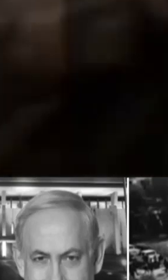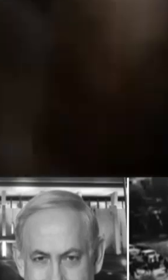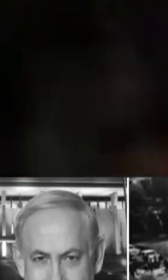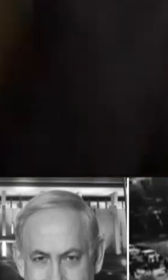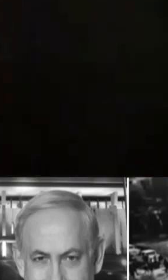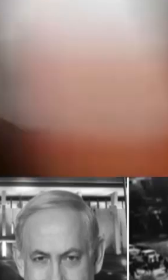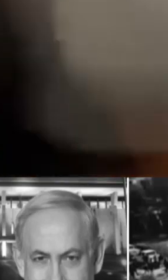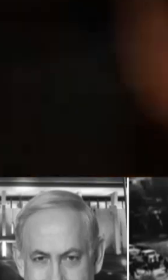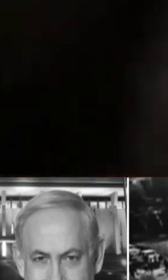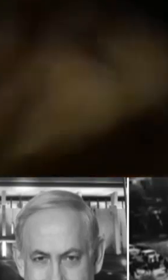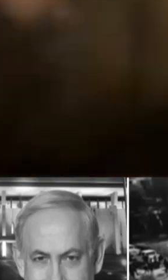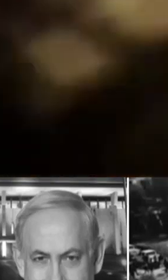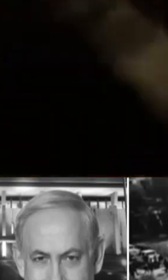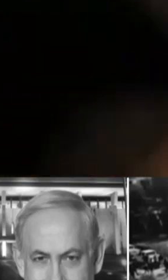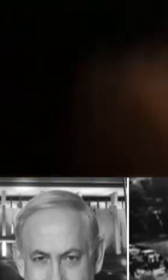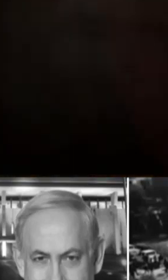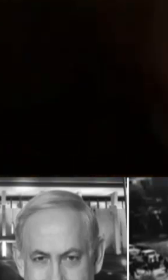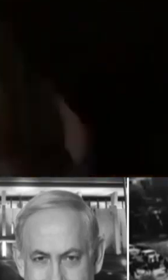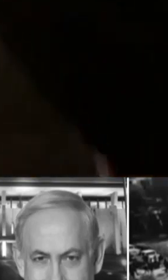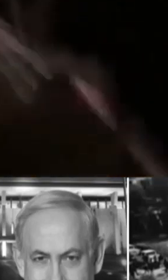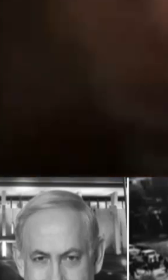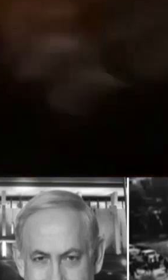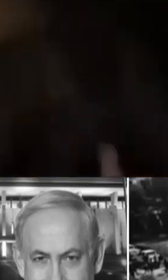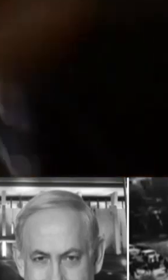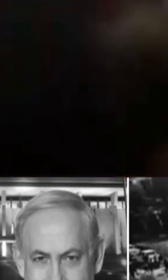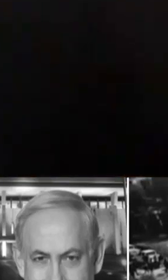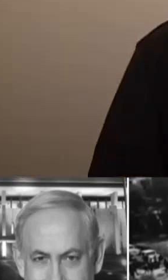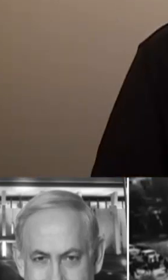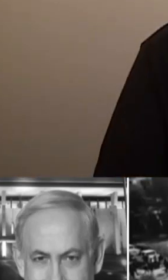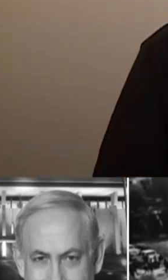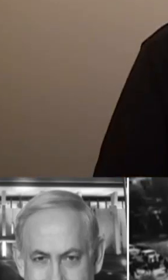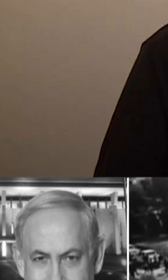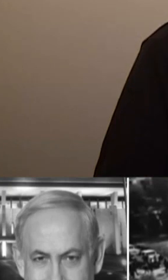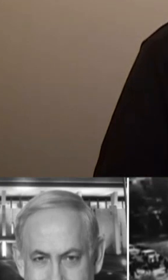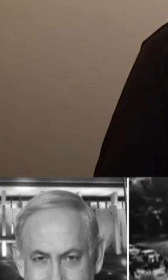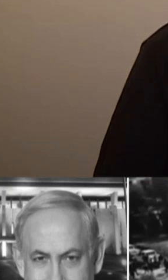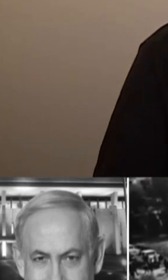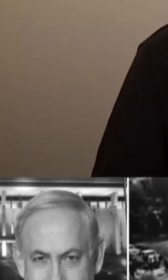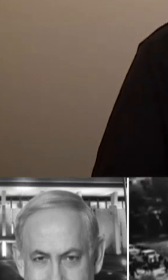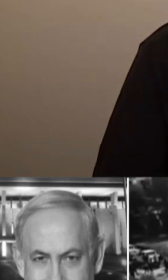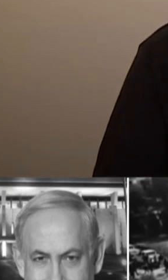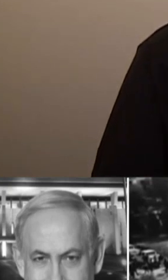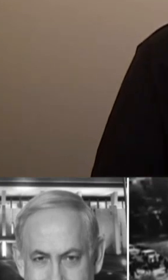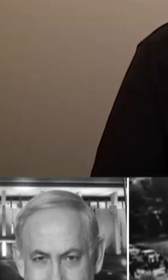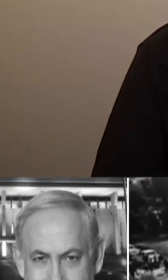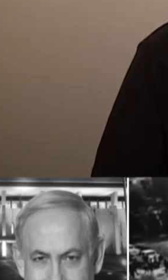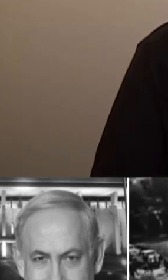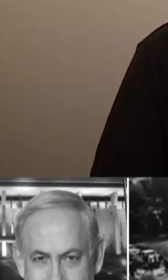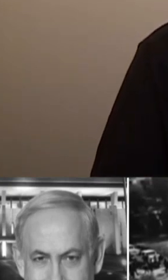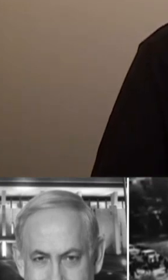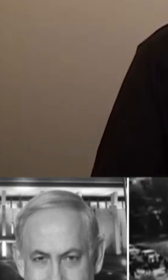סגן ניצב ניסו גואטה נחקר היום לאחר שאמש תועד תוקף מפגין. בסוף המשטרה היא זרוע של